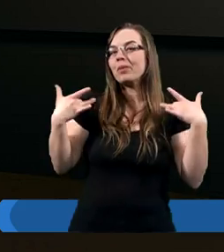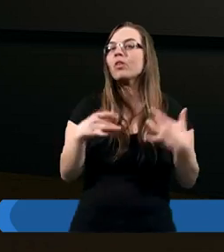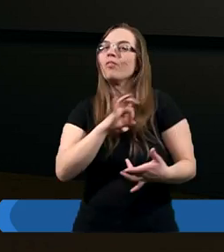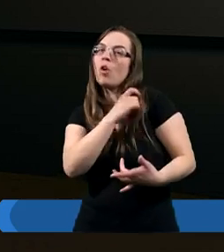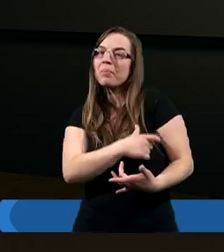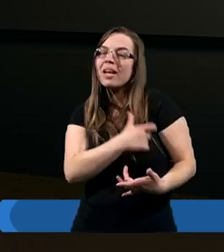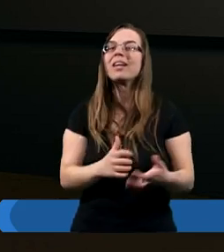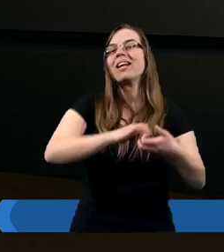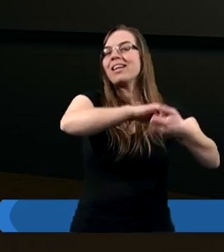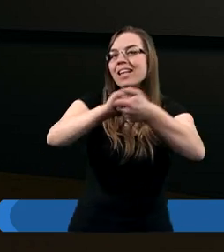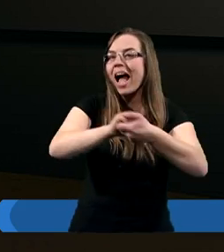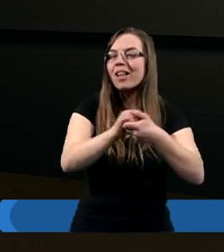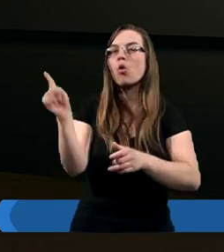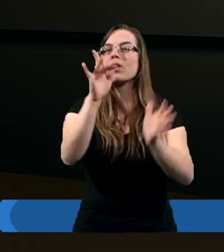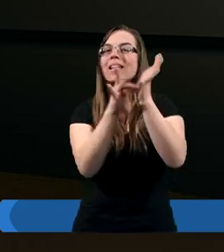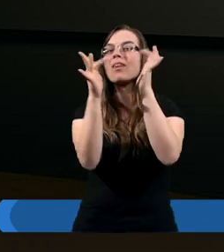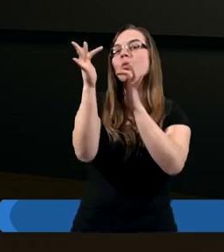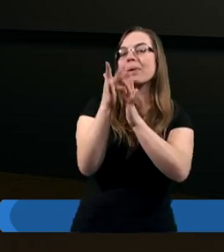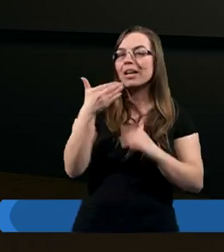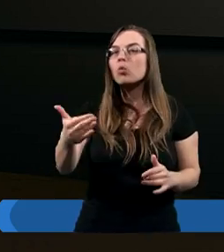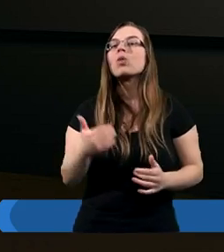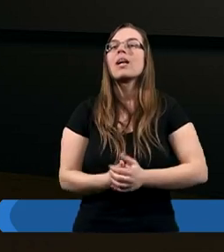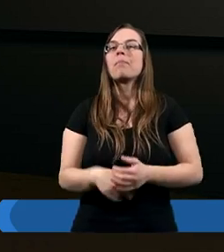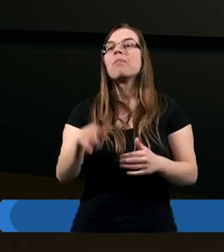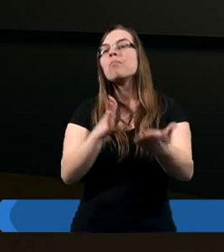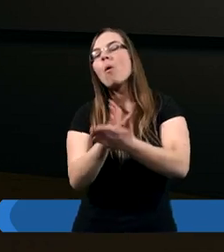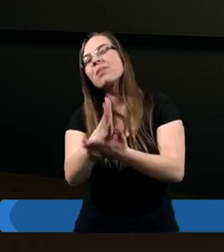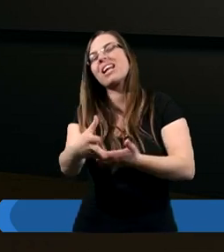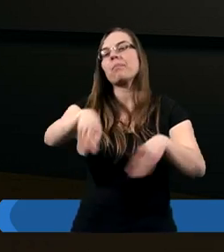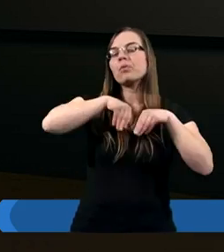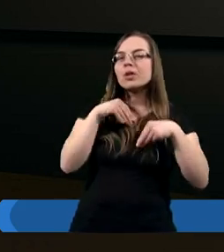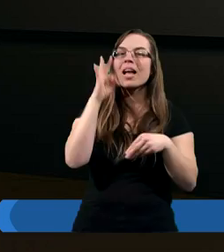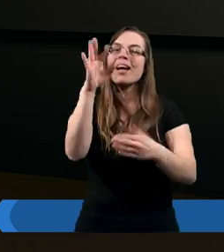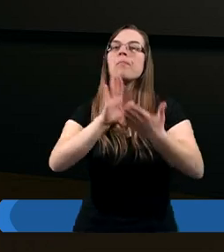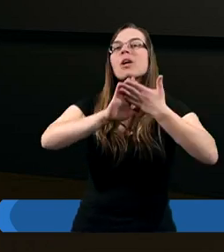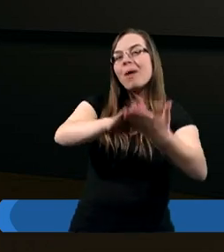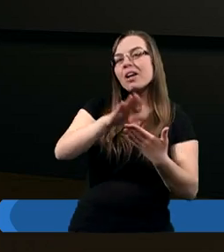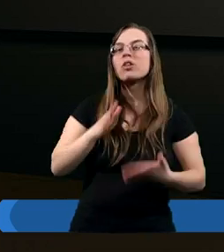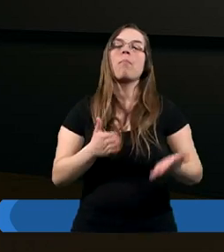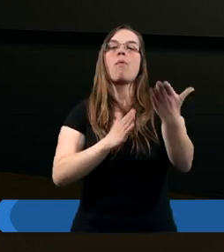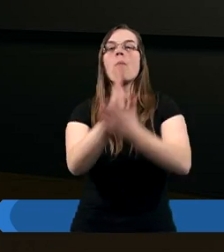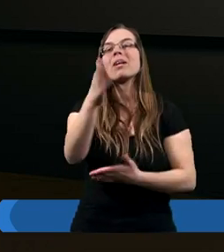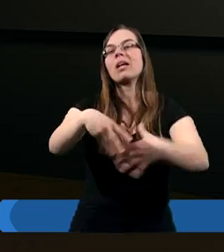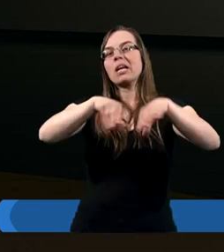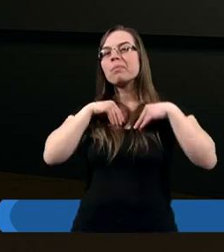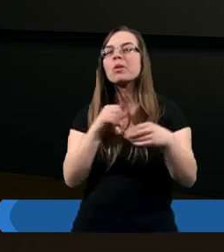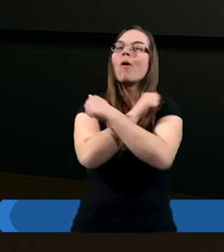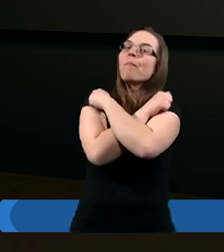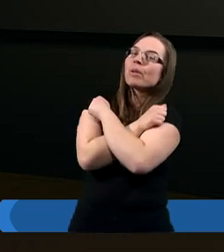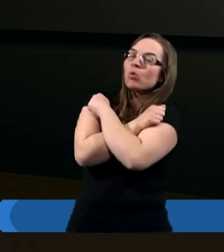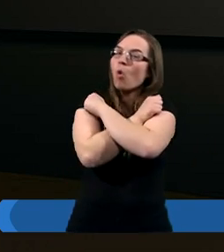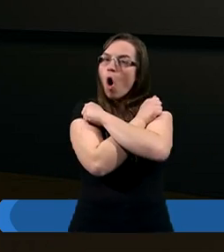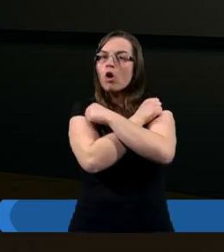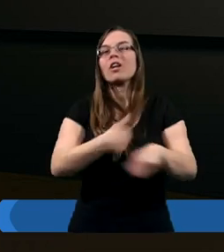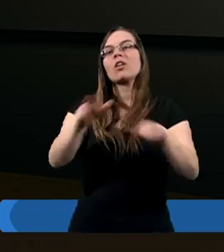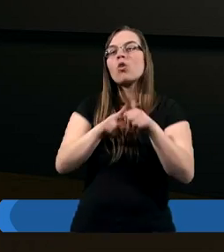sercu jednoczy się z Jezusem Chrystusem poprzez przyjęcie Jego przebaczenia, poprzez przyjęcie miłości,